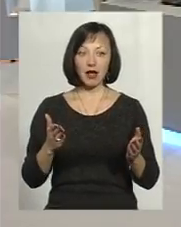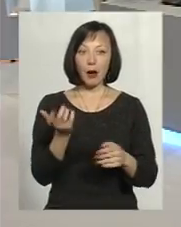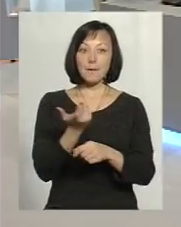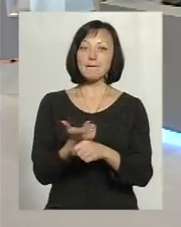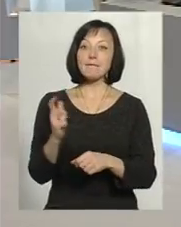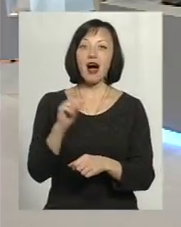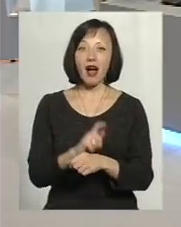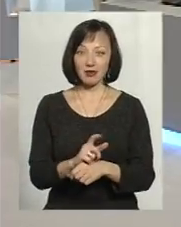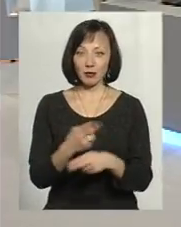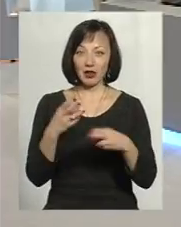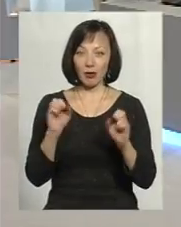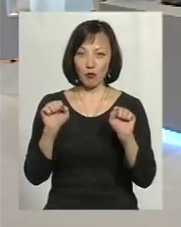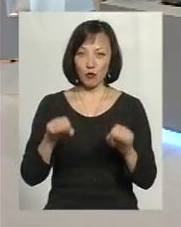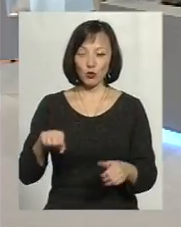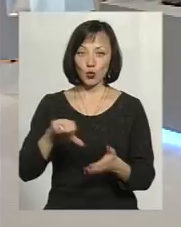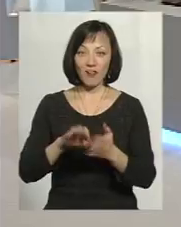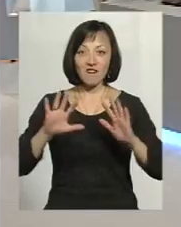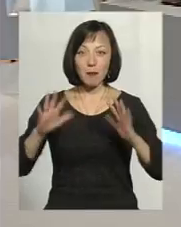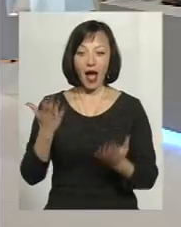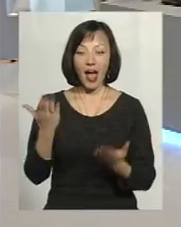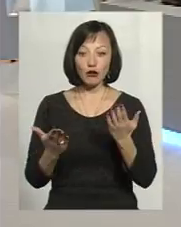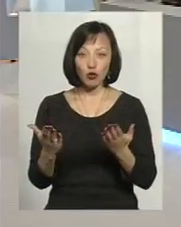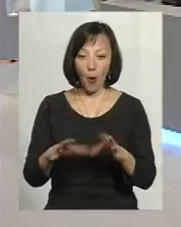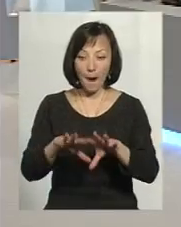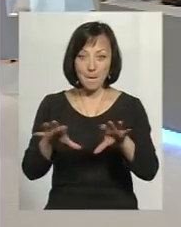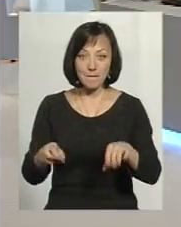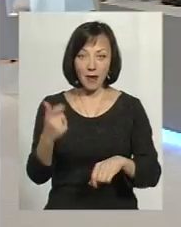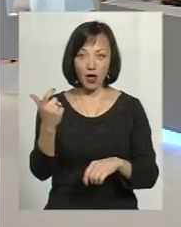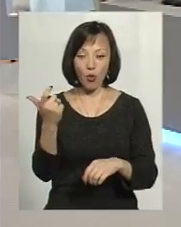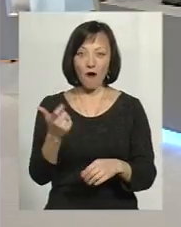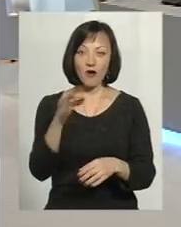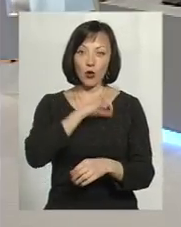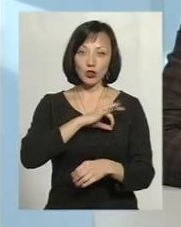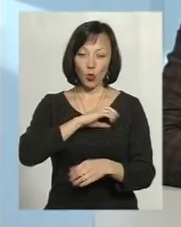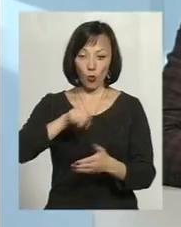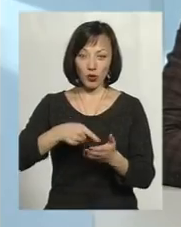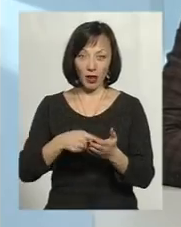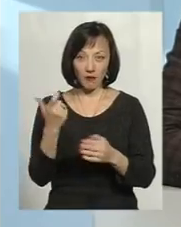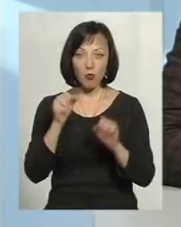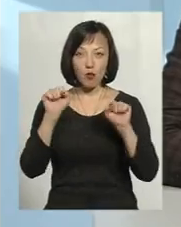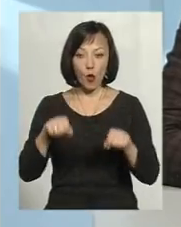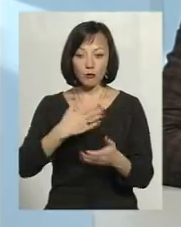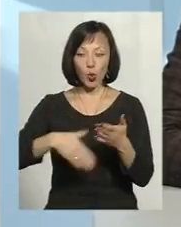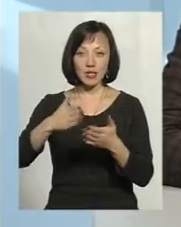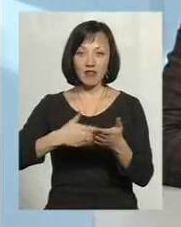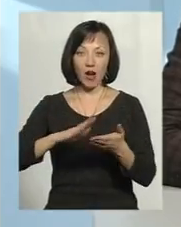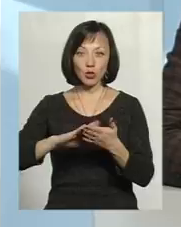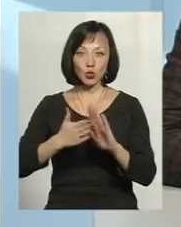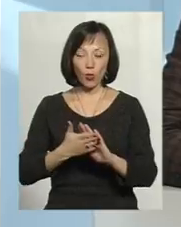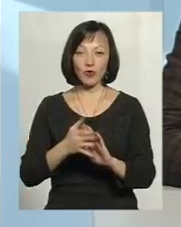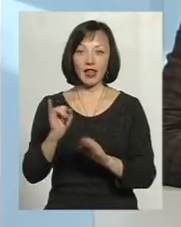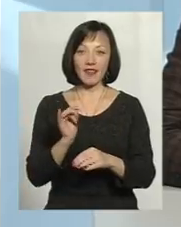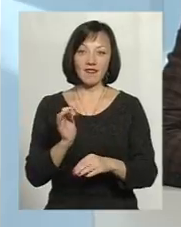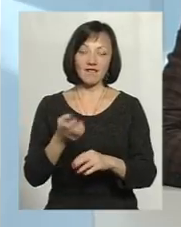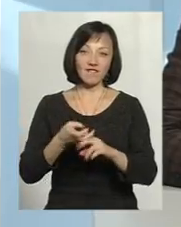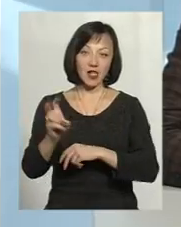де може взяти участь, це у випадку, якщо майно використовується комунальної власності, ми можемо розірвати договір і